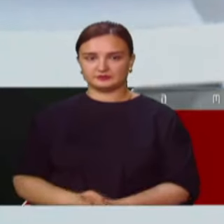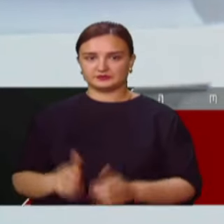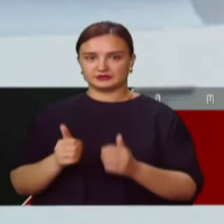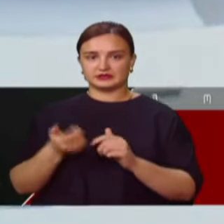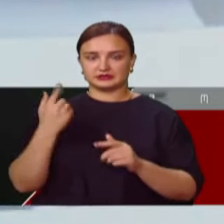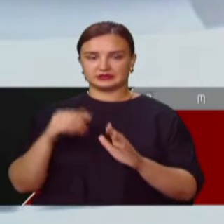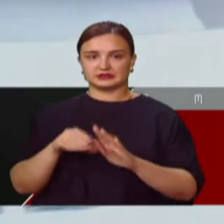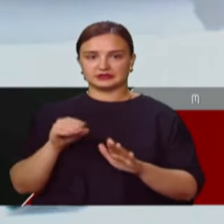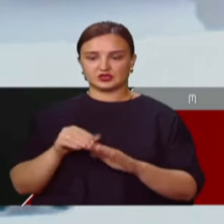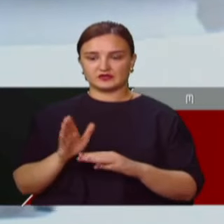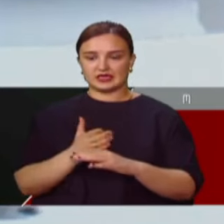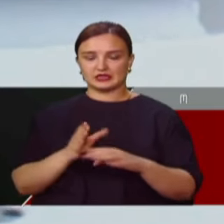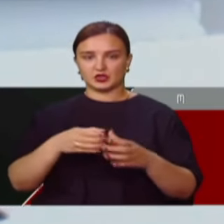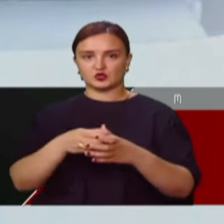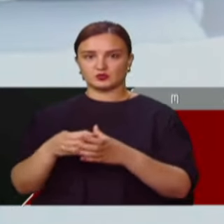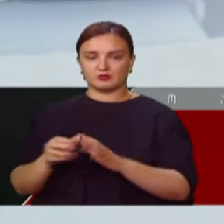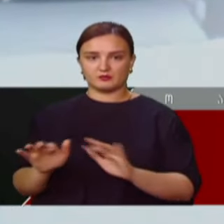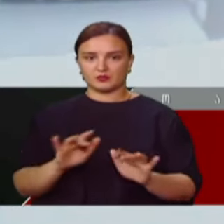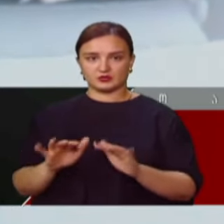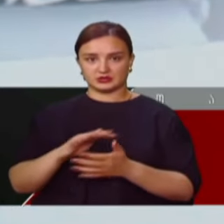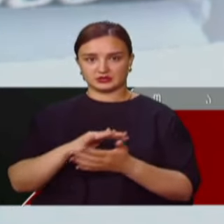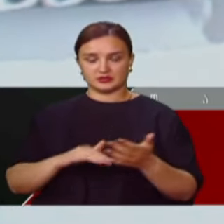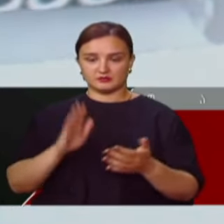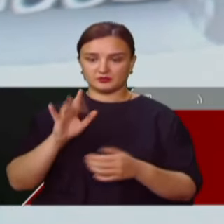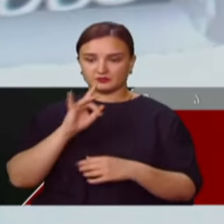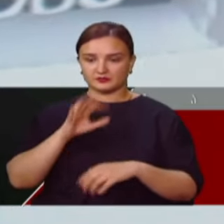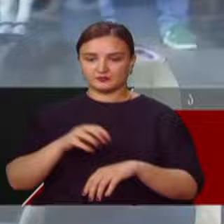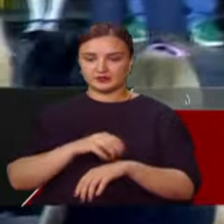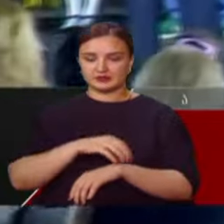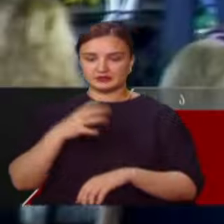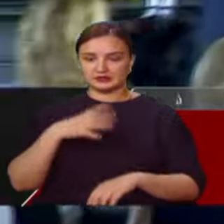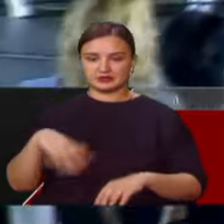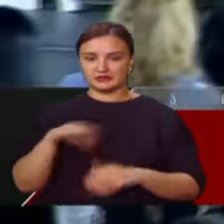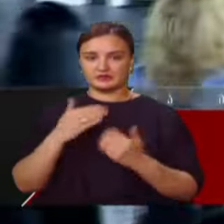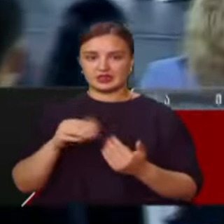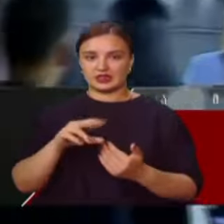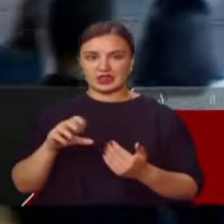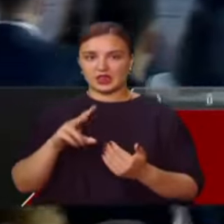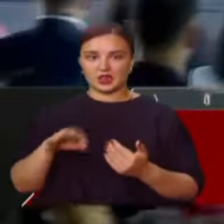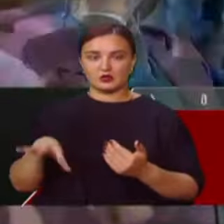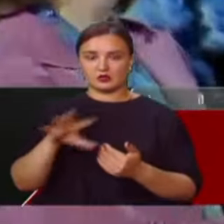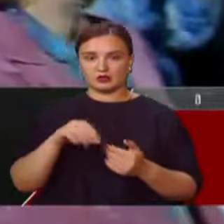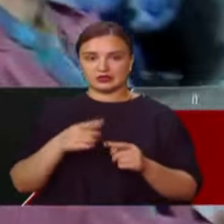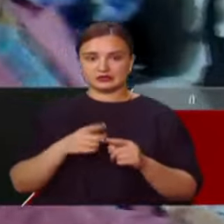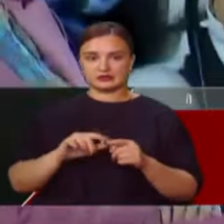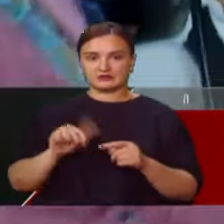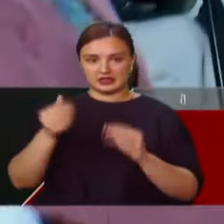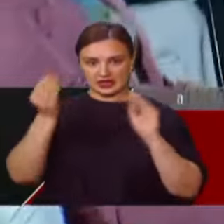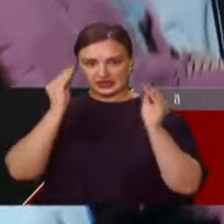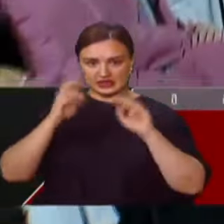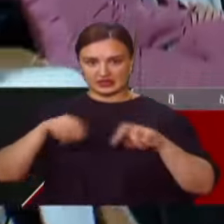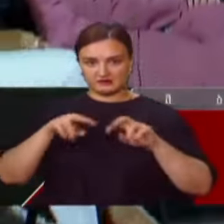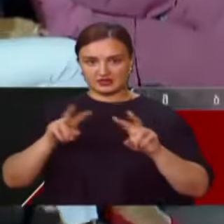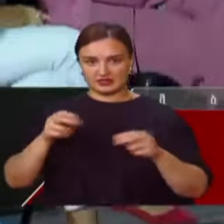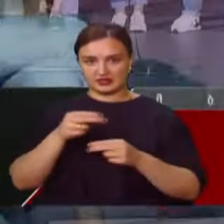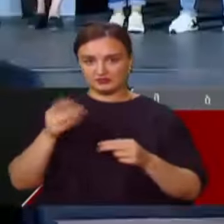წინა საარჩევნოდ გადაჯგუფების პროცესი გრძელდება, შედგება თუ არა პარტია საქართველოსთვის და ლელოს გაერთიანება ჯერ ისევ განხილვის თემაა პოლიტიკურ სპექტრში.